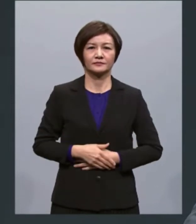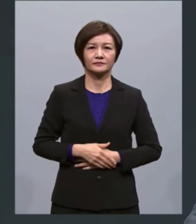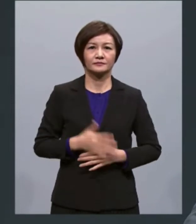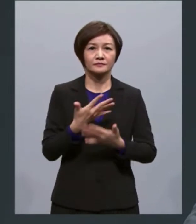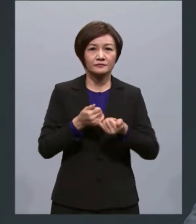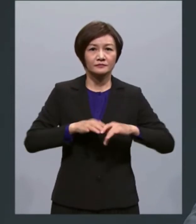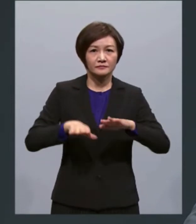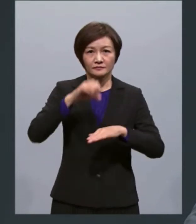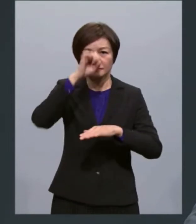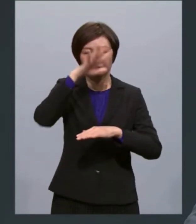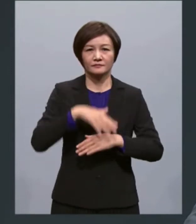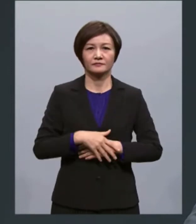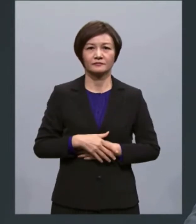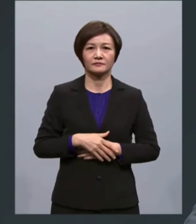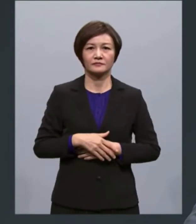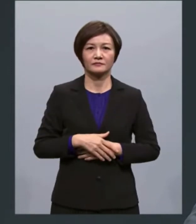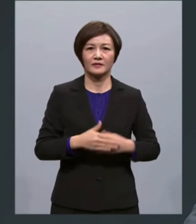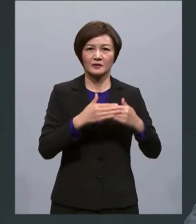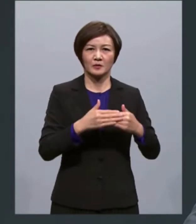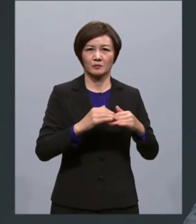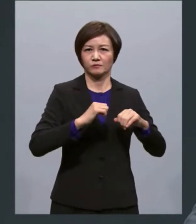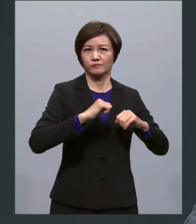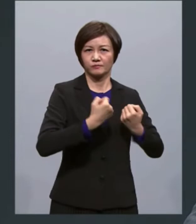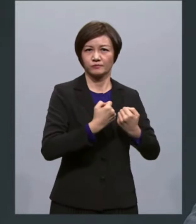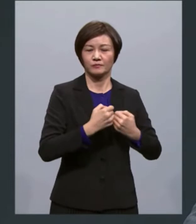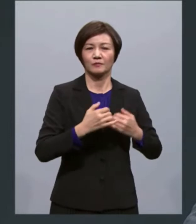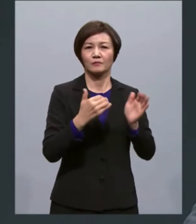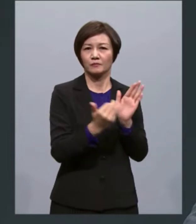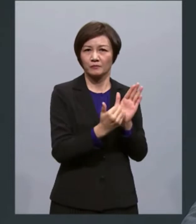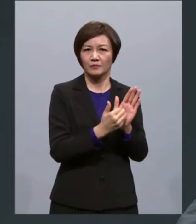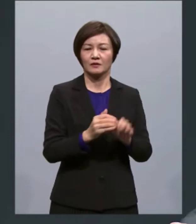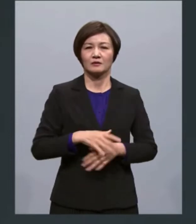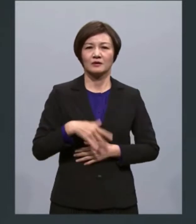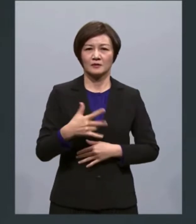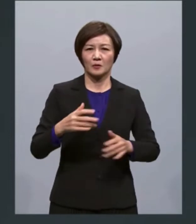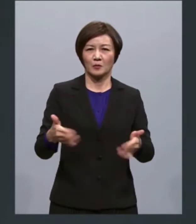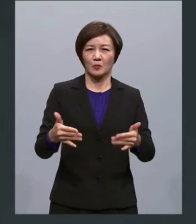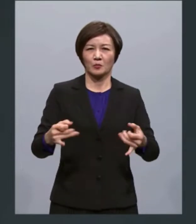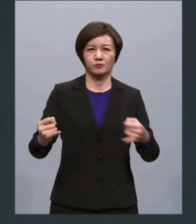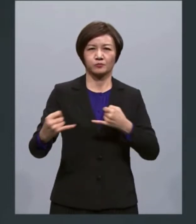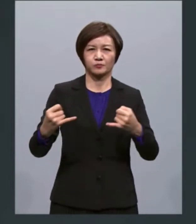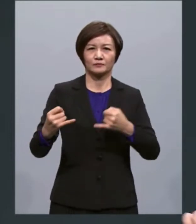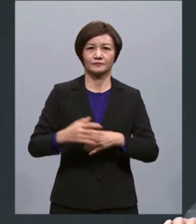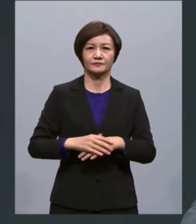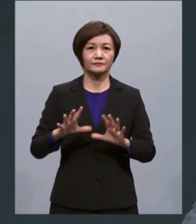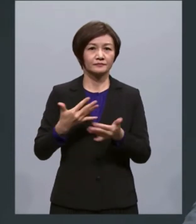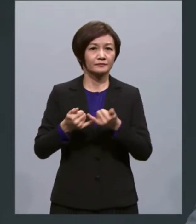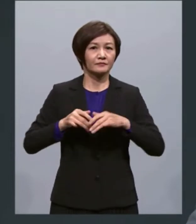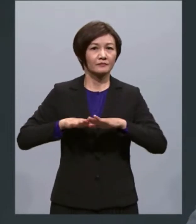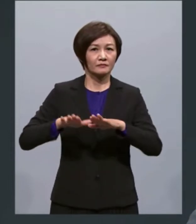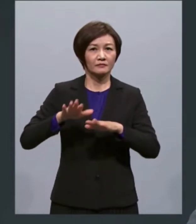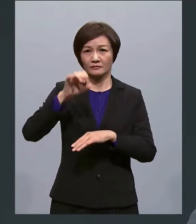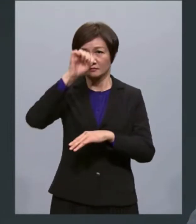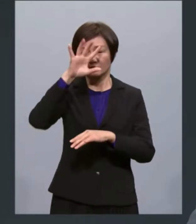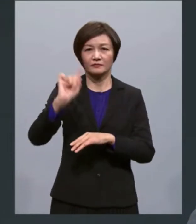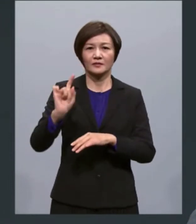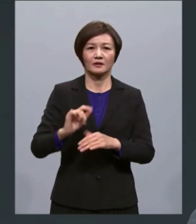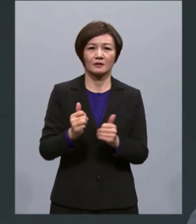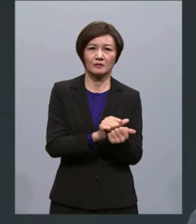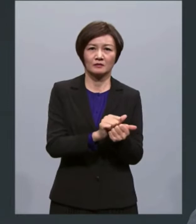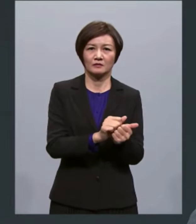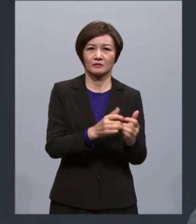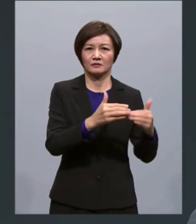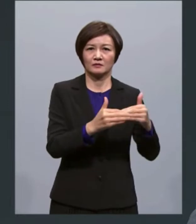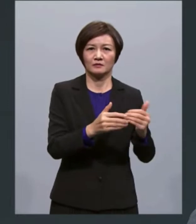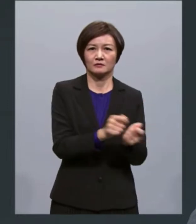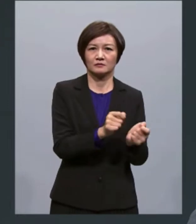进党用抗中保台来挑起仇恨，国民党则是靠拢中国，希望挹